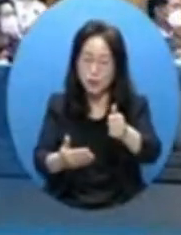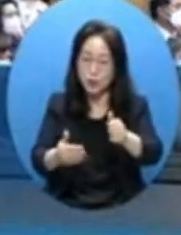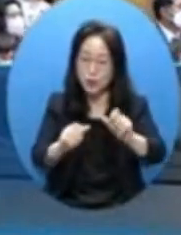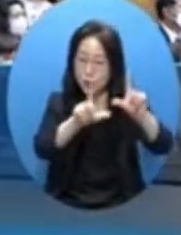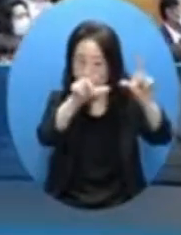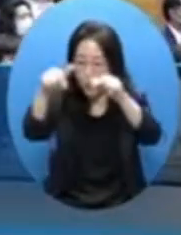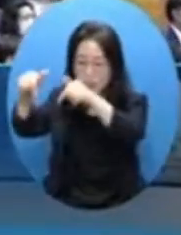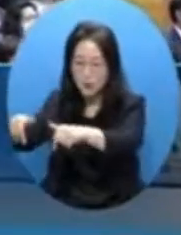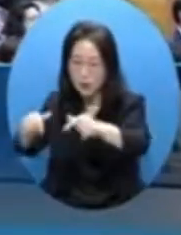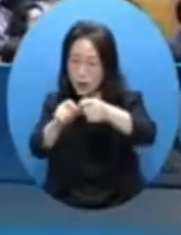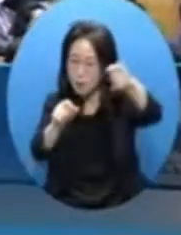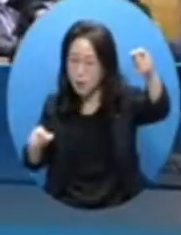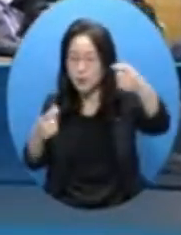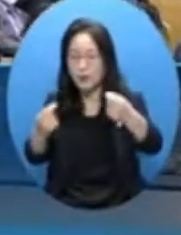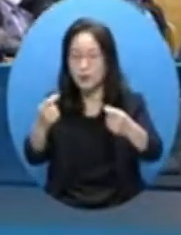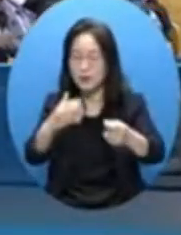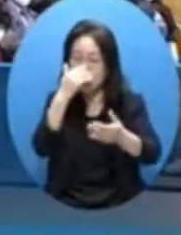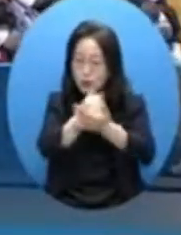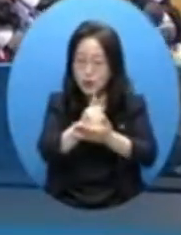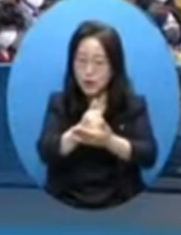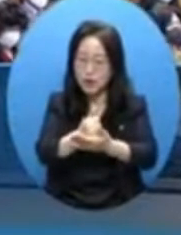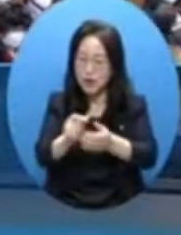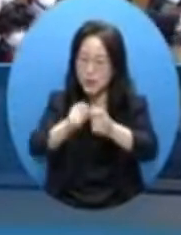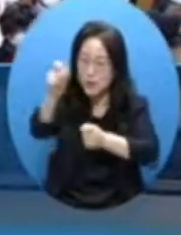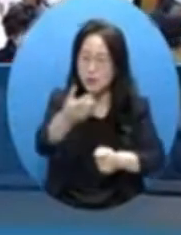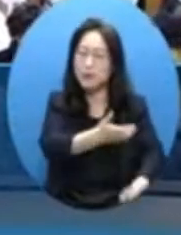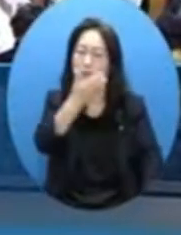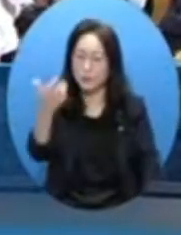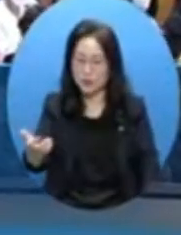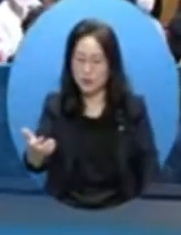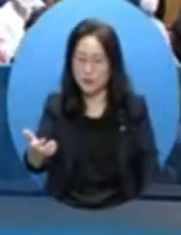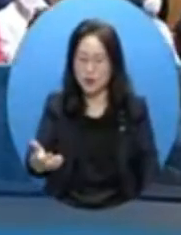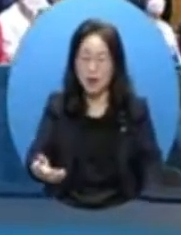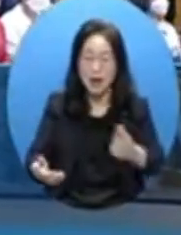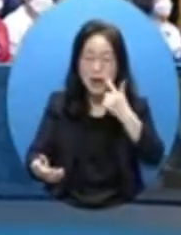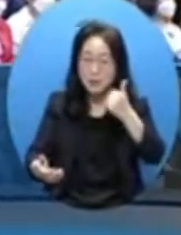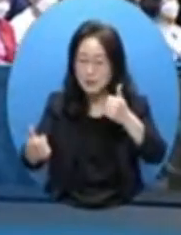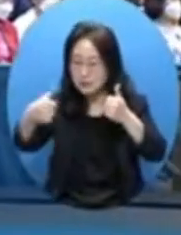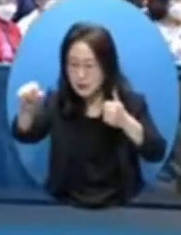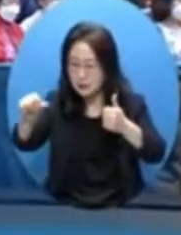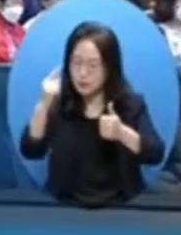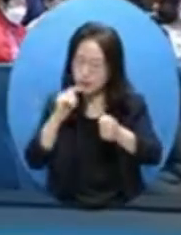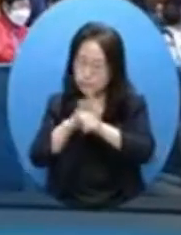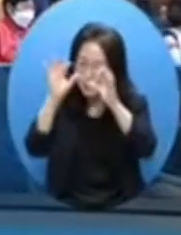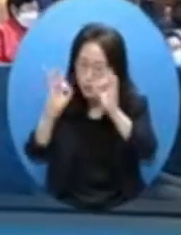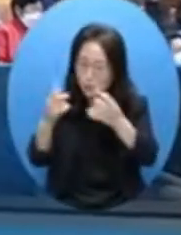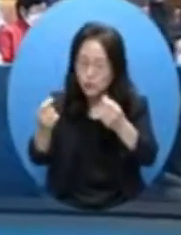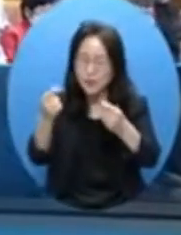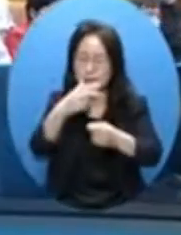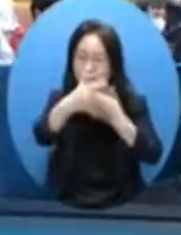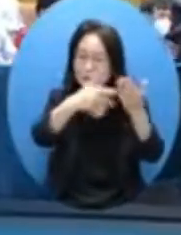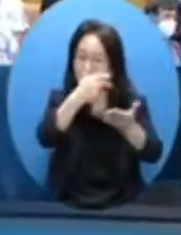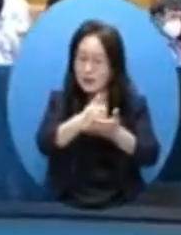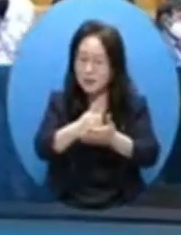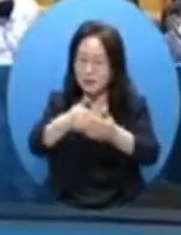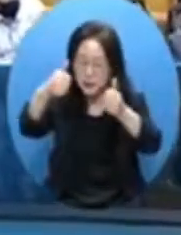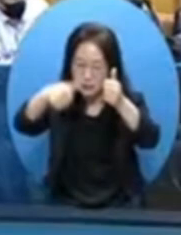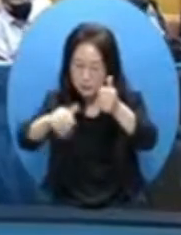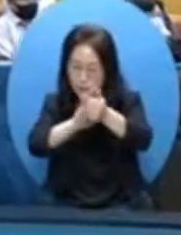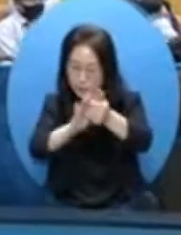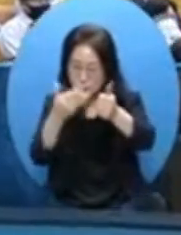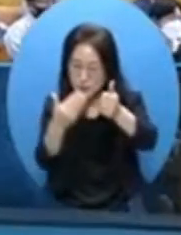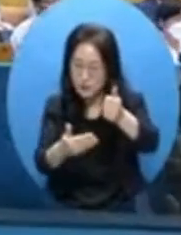우리의 죄가를 우리에게서 멀리 옮기셨으며, 아버지가 자식을 긍휼히 여긴 같이 야곱께서는 자기를 경외하는 자를